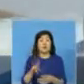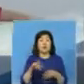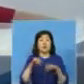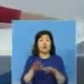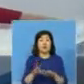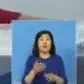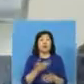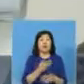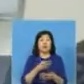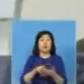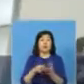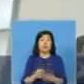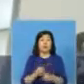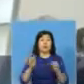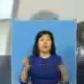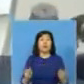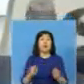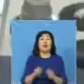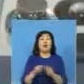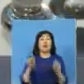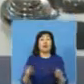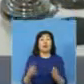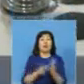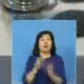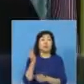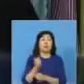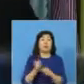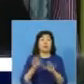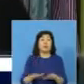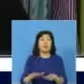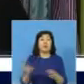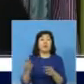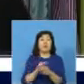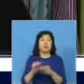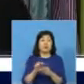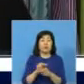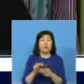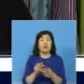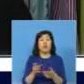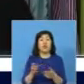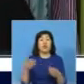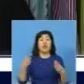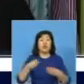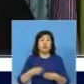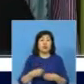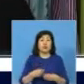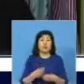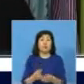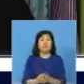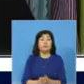планирует расширять. Открыла 8 рабочих мест. Занимаемся реставрацией одежды.